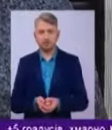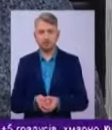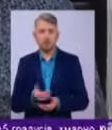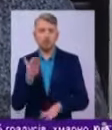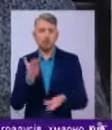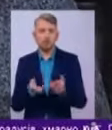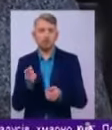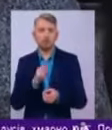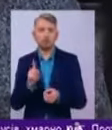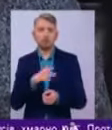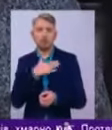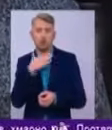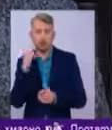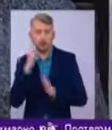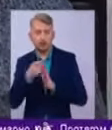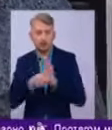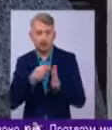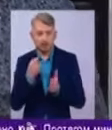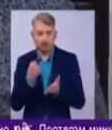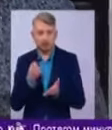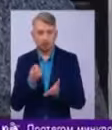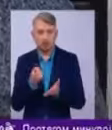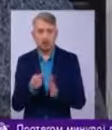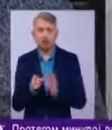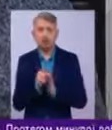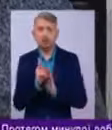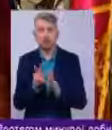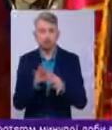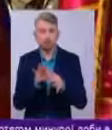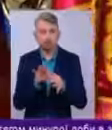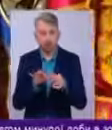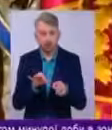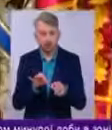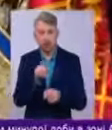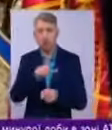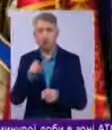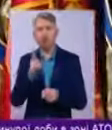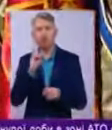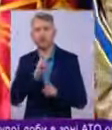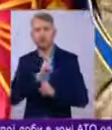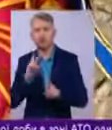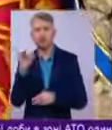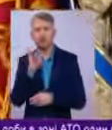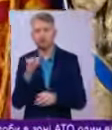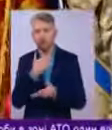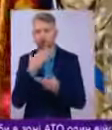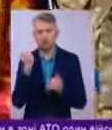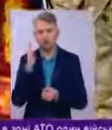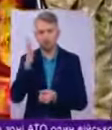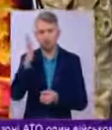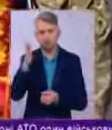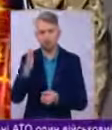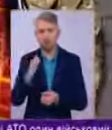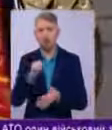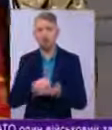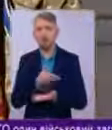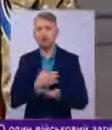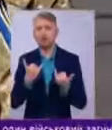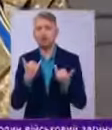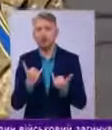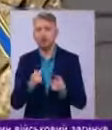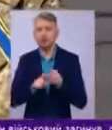Можливо, тому що не хотіли дізнатися, з ким вони співпрацювають. Люди, які не знають історії, не мають майбутнього. Від нас